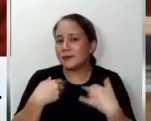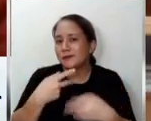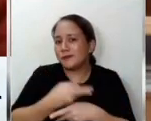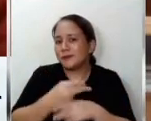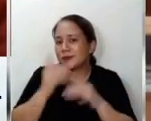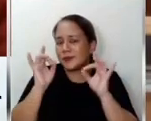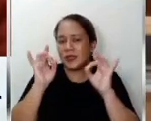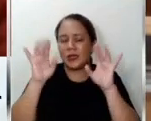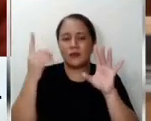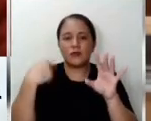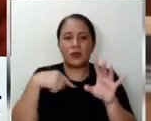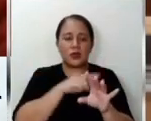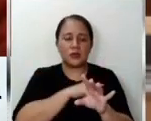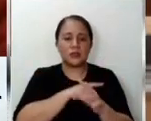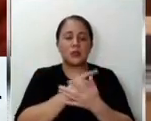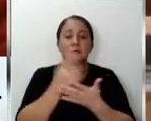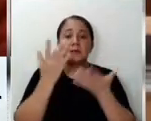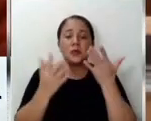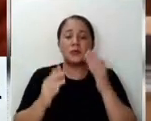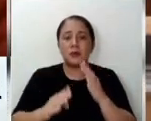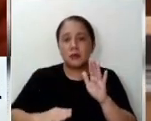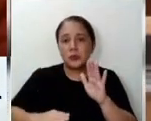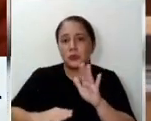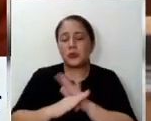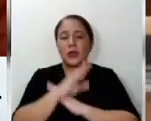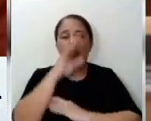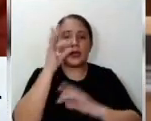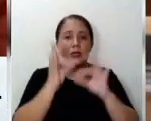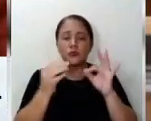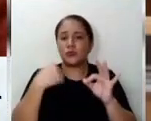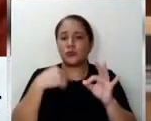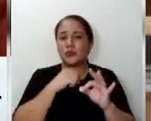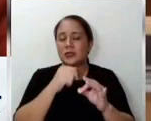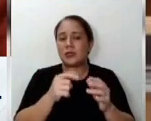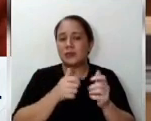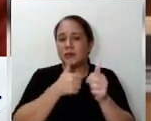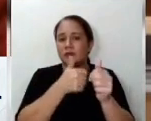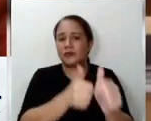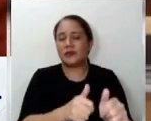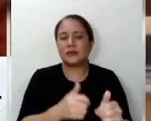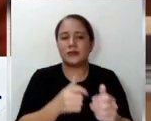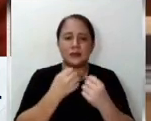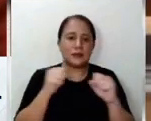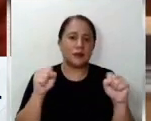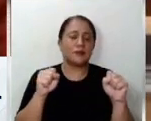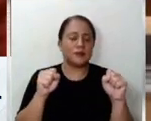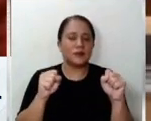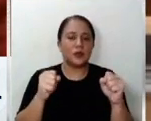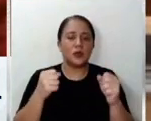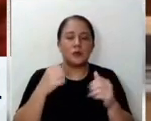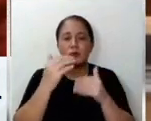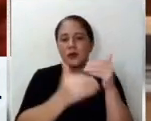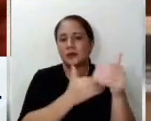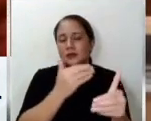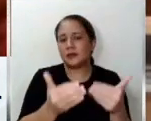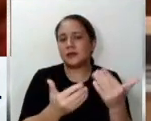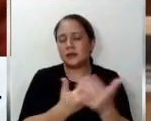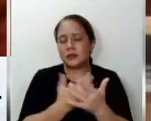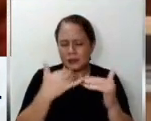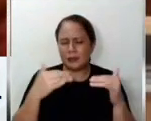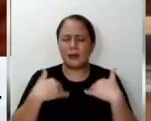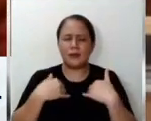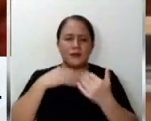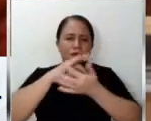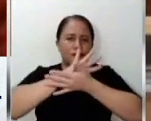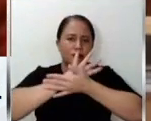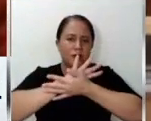ating lahat na baka tumaas kung hindi po tayo magko-comply sa ating safety protocol. So naandito pa rin ang COVID-19 virus.